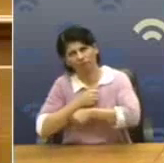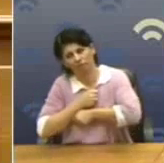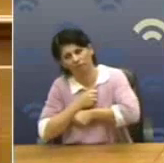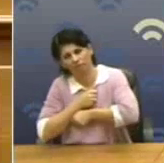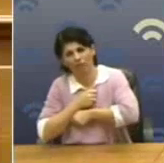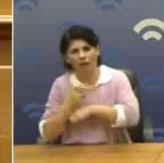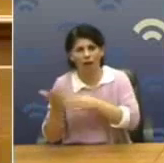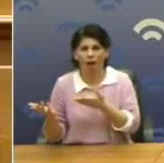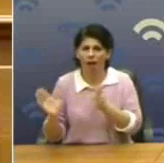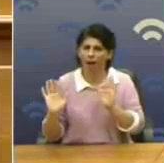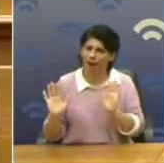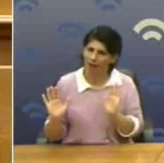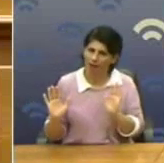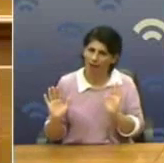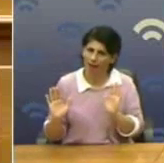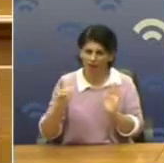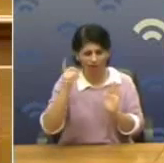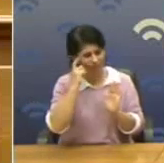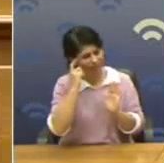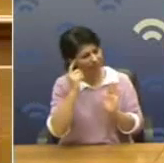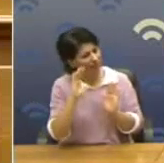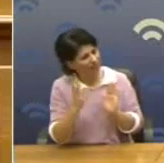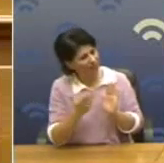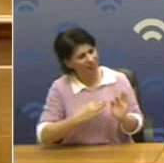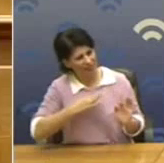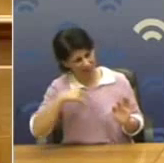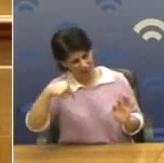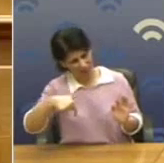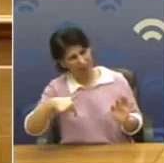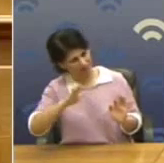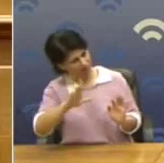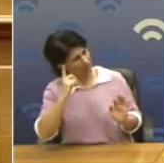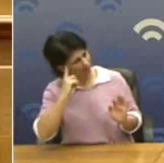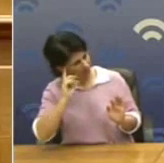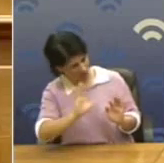Όμως θα καταλάβετε γιατί, κύριε Γεραπετρίτη. Θα καταλάβετε.